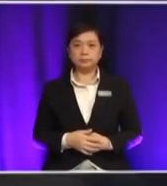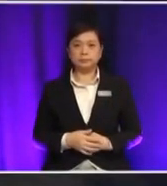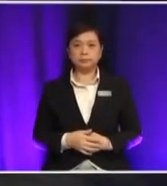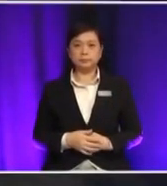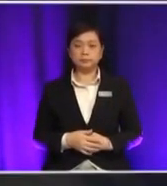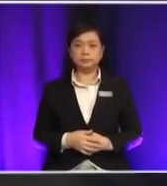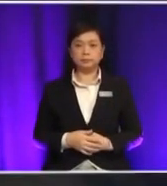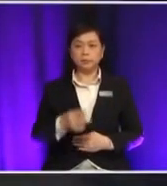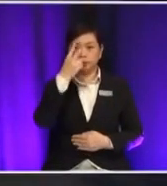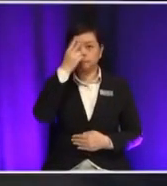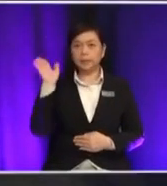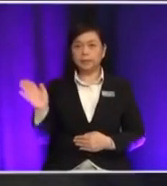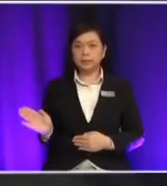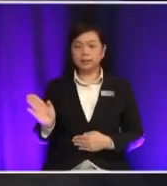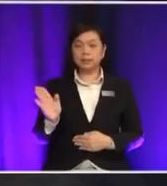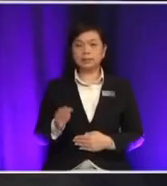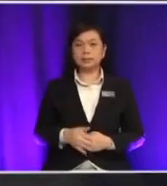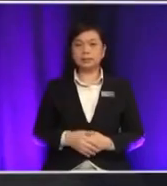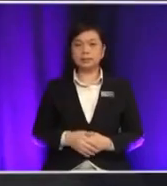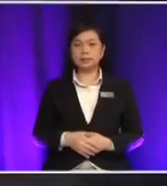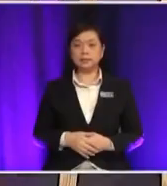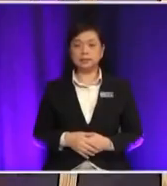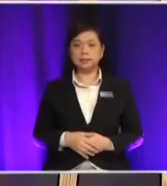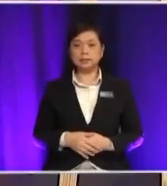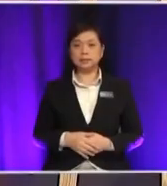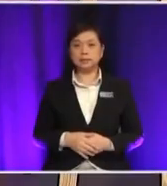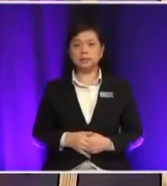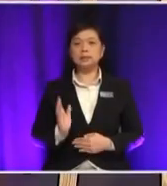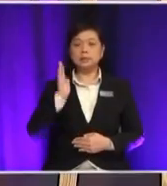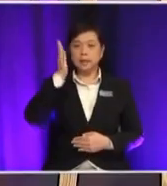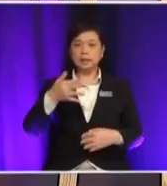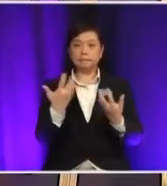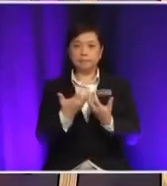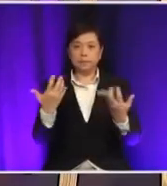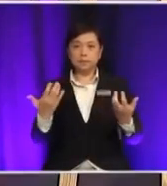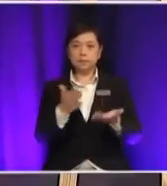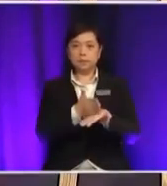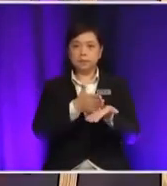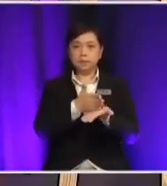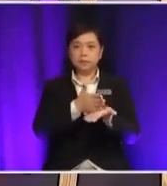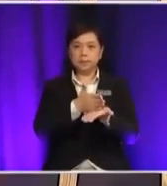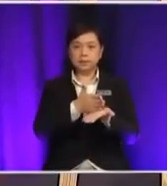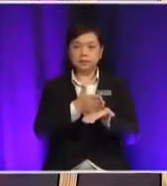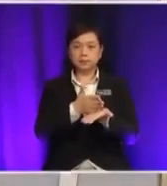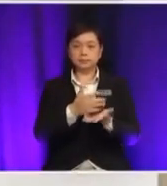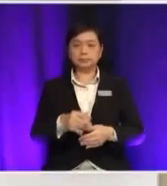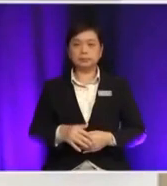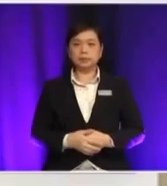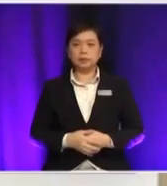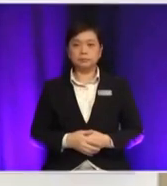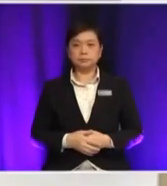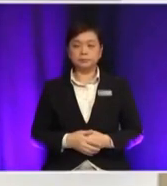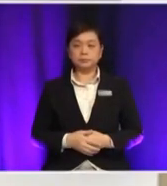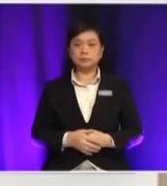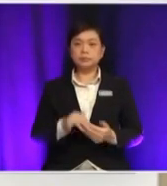juga kristennya sekarang dia akan pisah di tengah-tengah itu yang kita akan